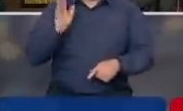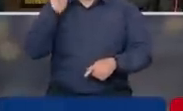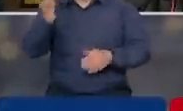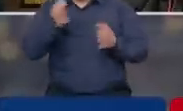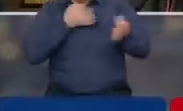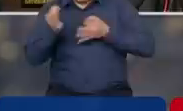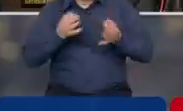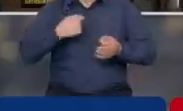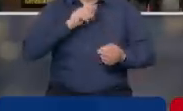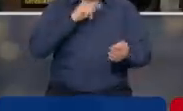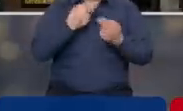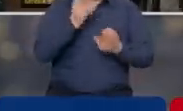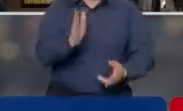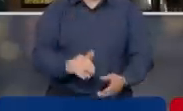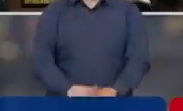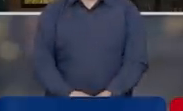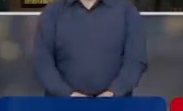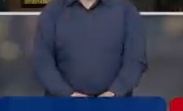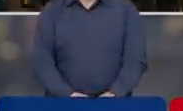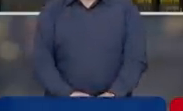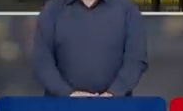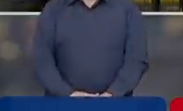to wszyscy jesteśmy do dyspozycji bardzo dziękuję